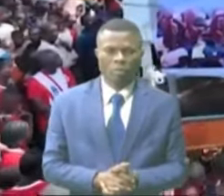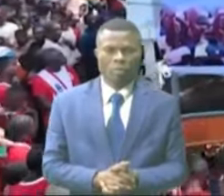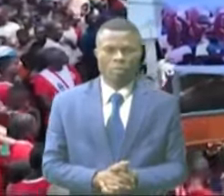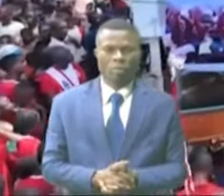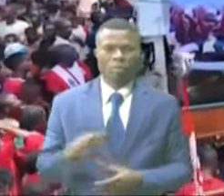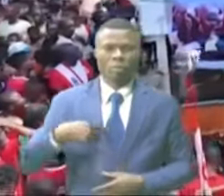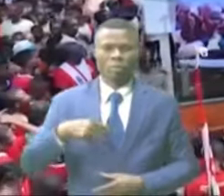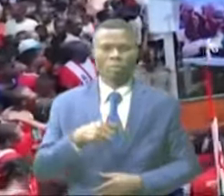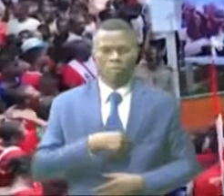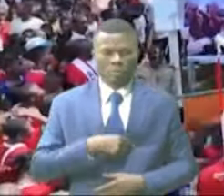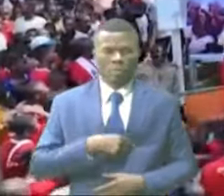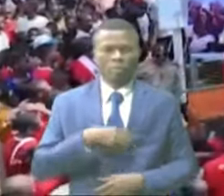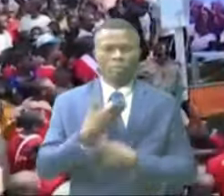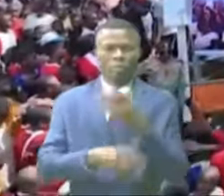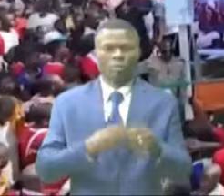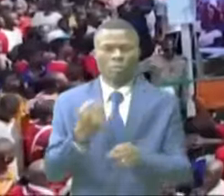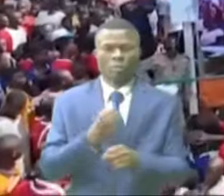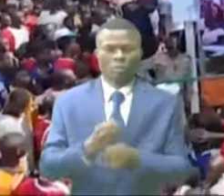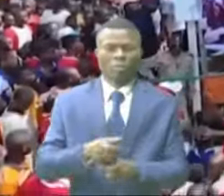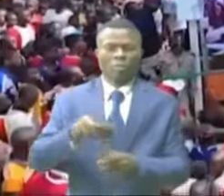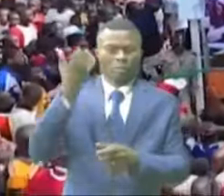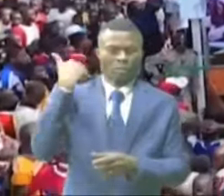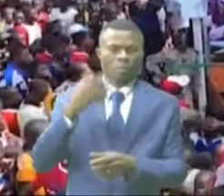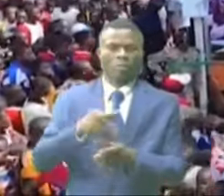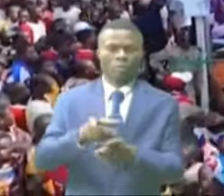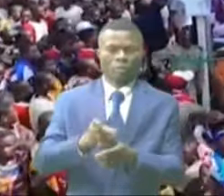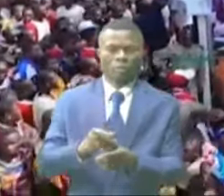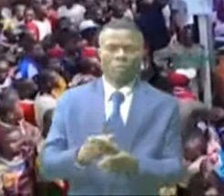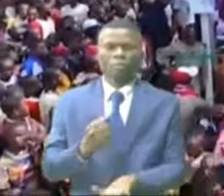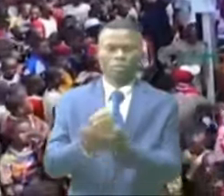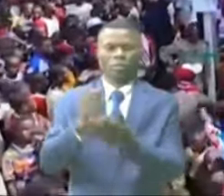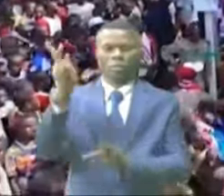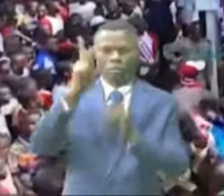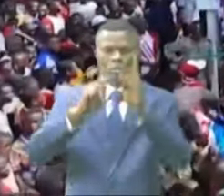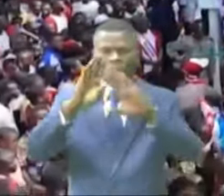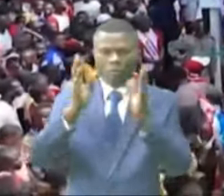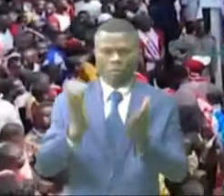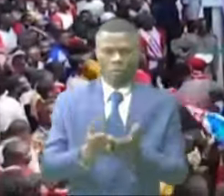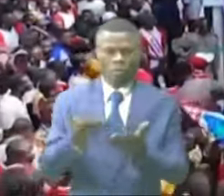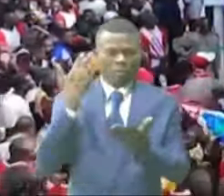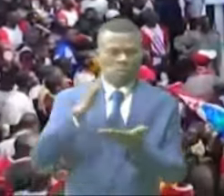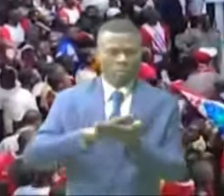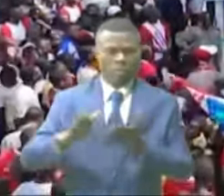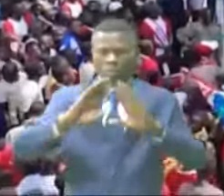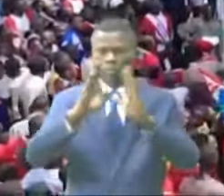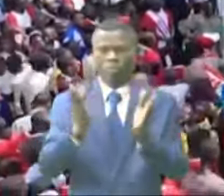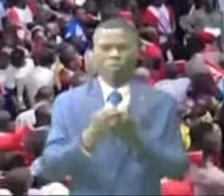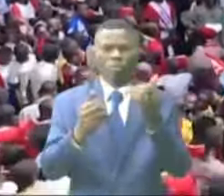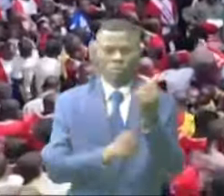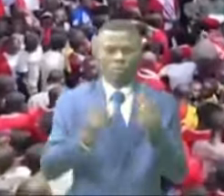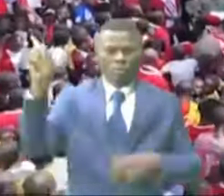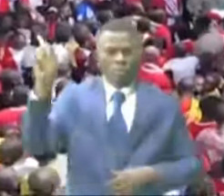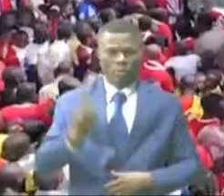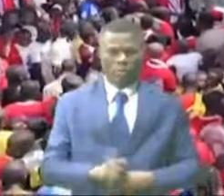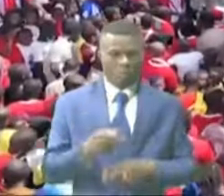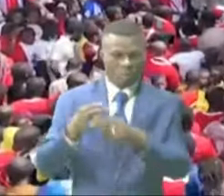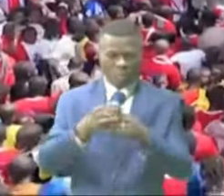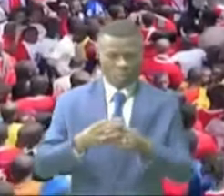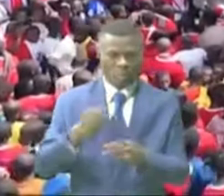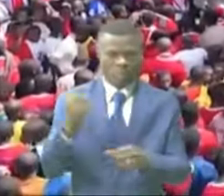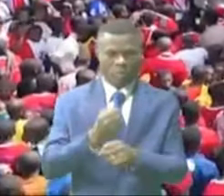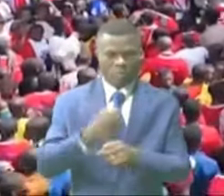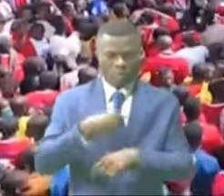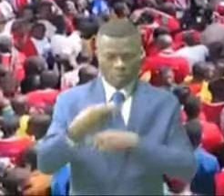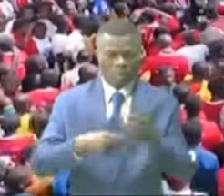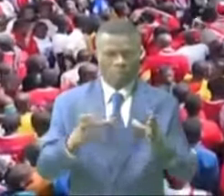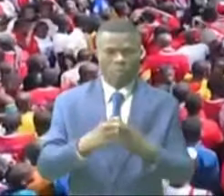Nous avons réalisé de travaux de forage pour soulager la population et donner de l'eau à tout le monde. Je suis venu poursuivre l'œuvre commencée